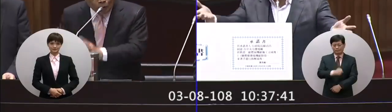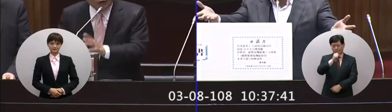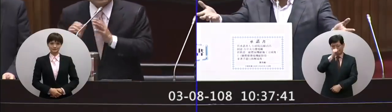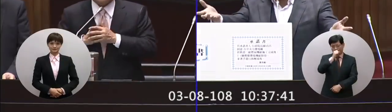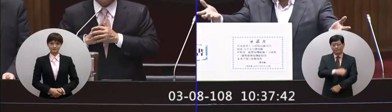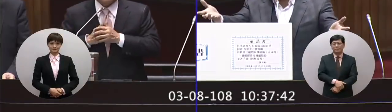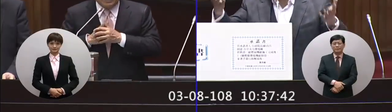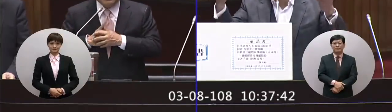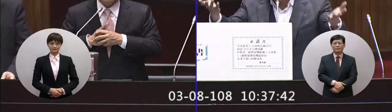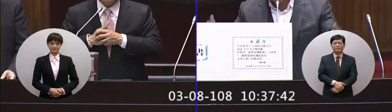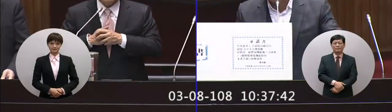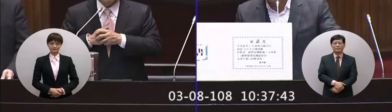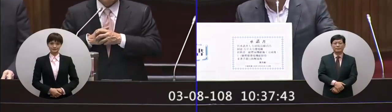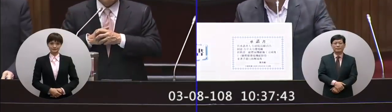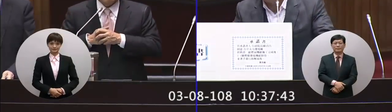好，